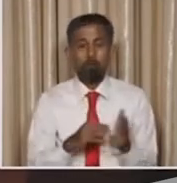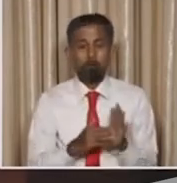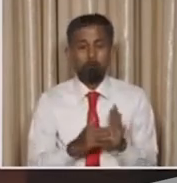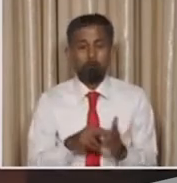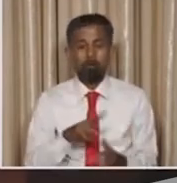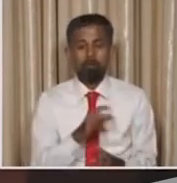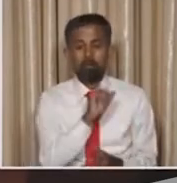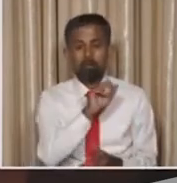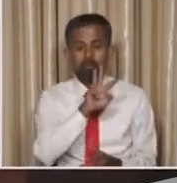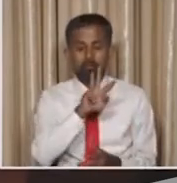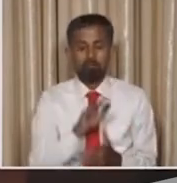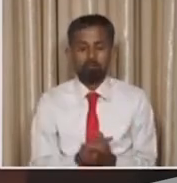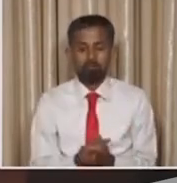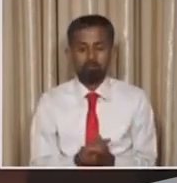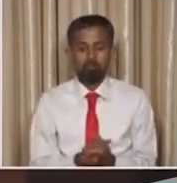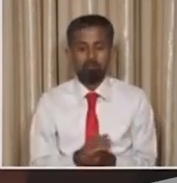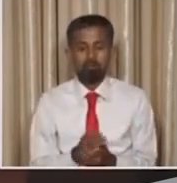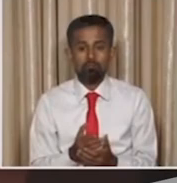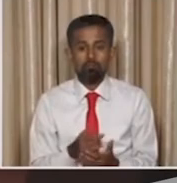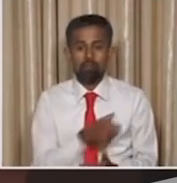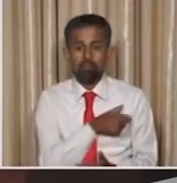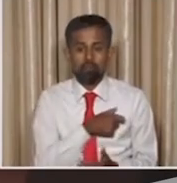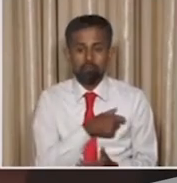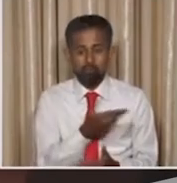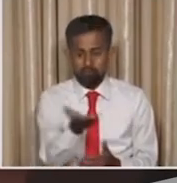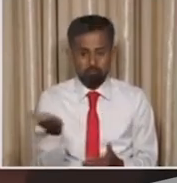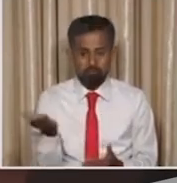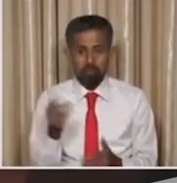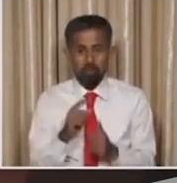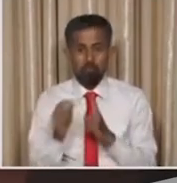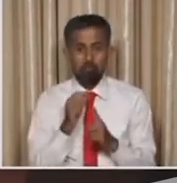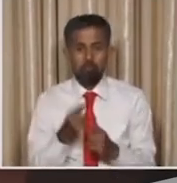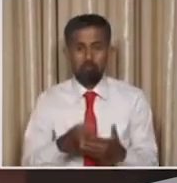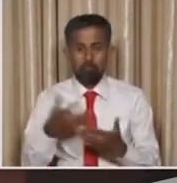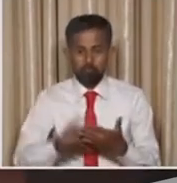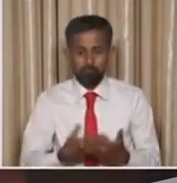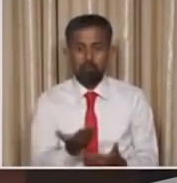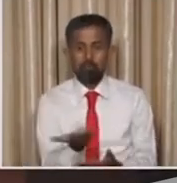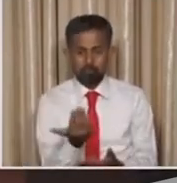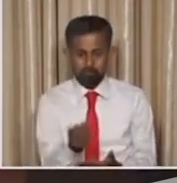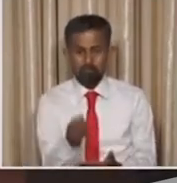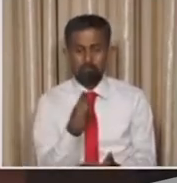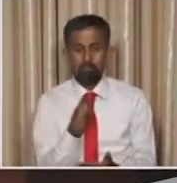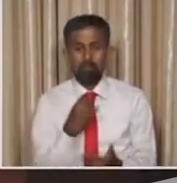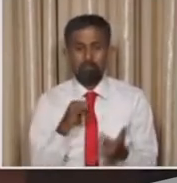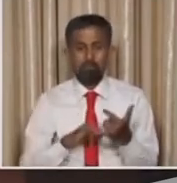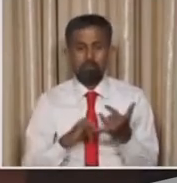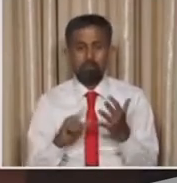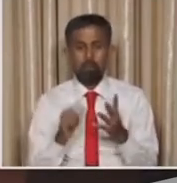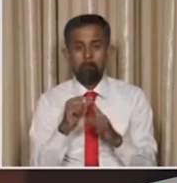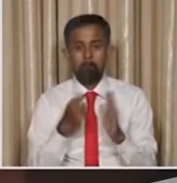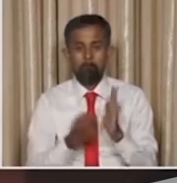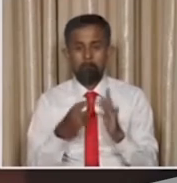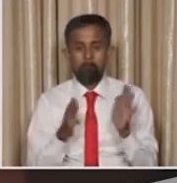මිලියන 263යි. මං සභානායකතුමාගෙන් ඉල්ලීමක් කරනවා, කරුණාකරලා මේ පාර්ලිමේන්තුවට වාර්තාවක් ඉදිරිපත් කරන්න. අර සුප්‍රීම් සැට් එක